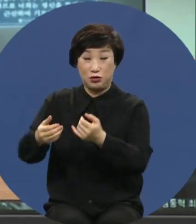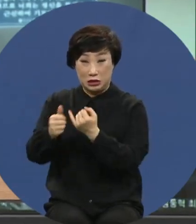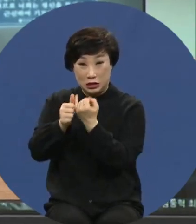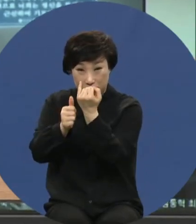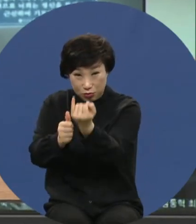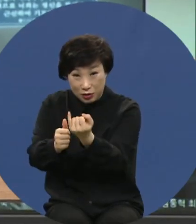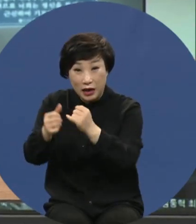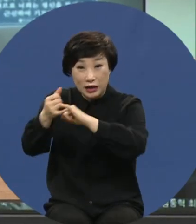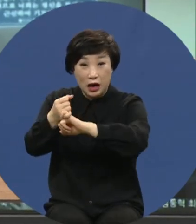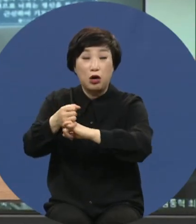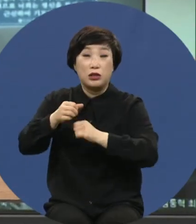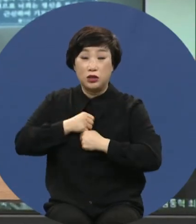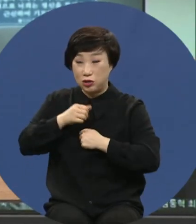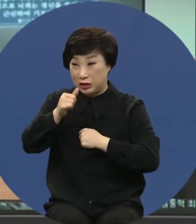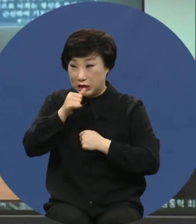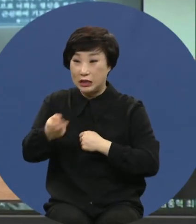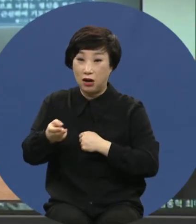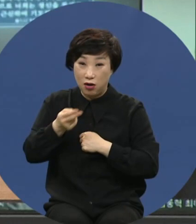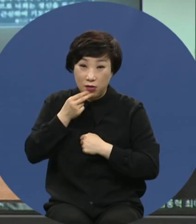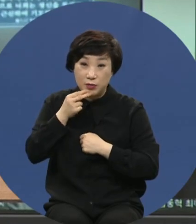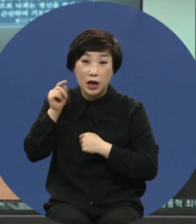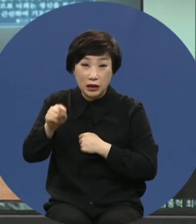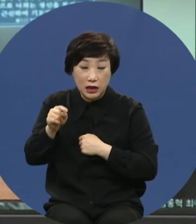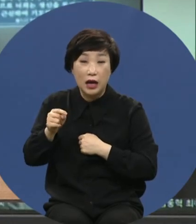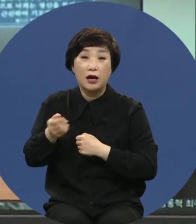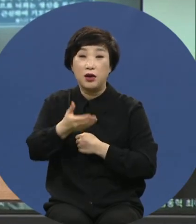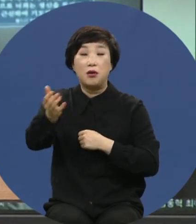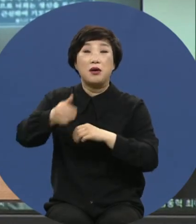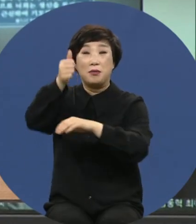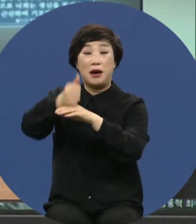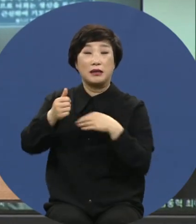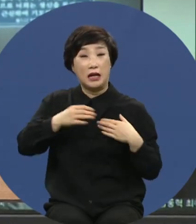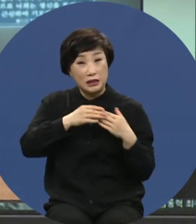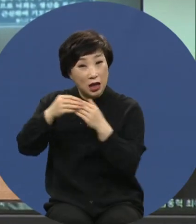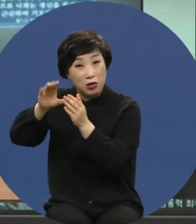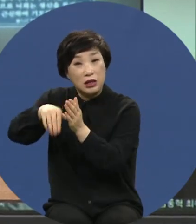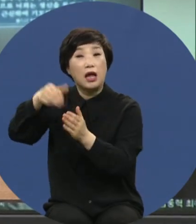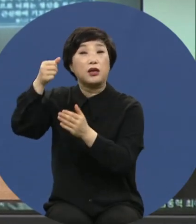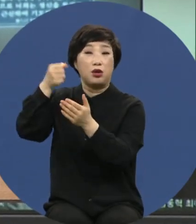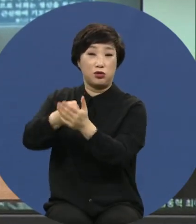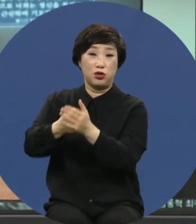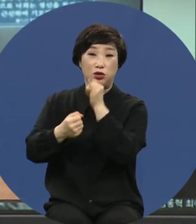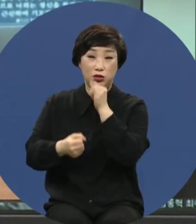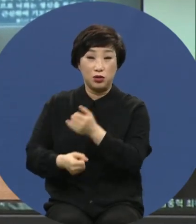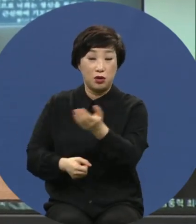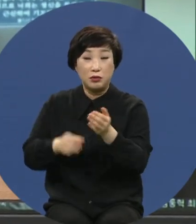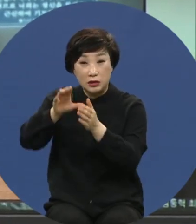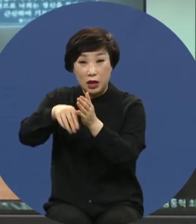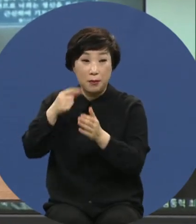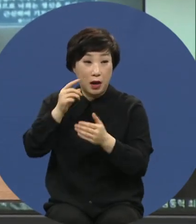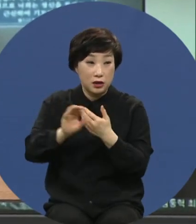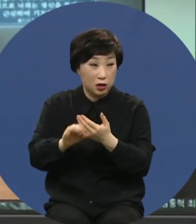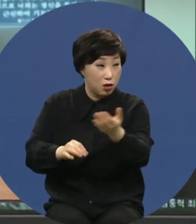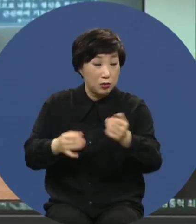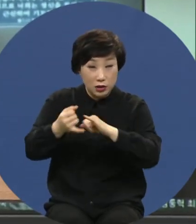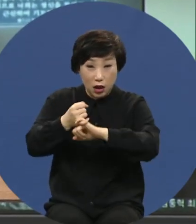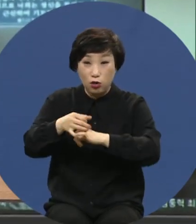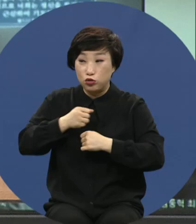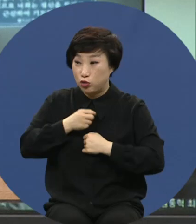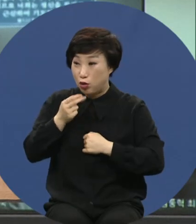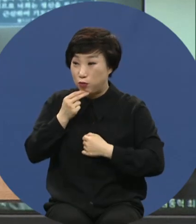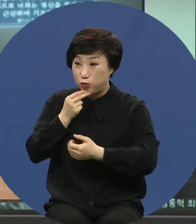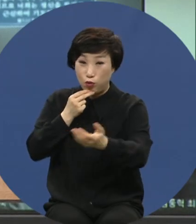신부에 대한 서약을 지켰느냐 못 지켰느냐가 마지막 데리러 올 때 결정이 나는데, 그때 만약에 서약을